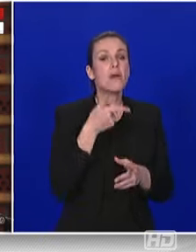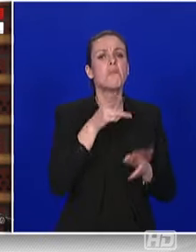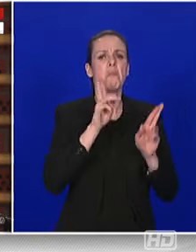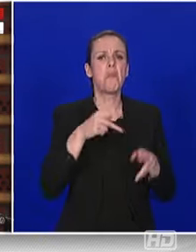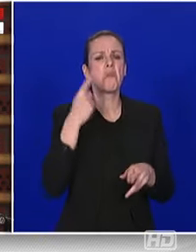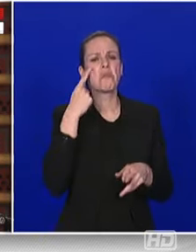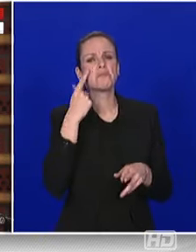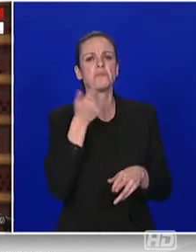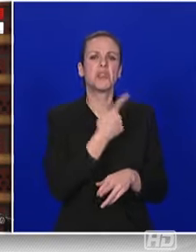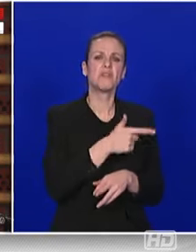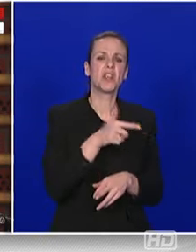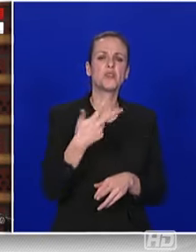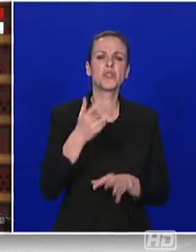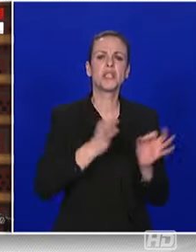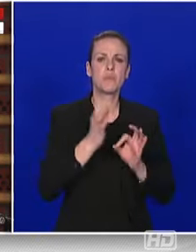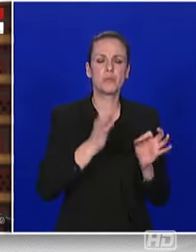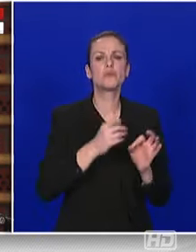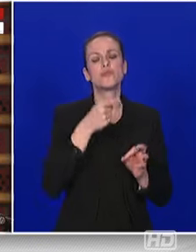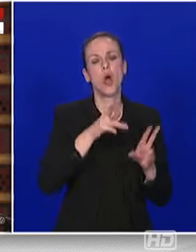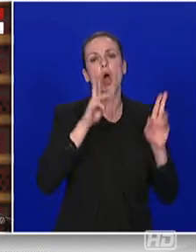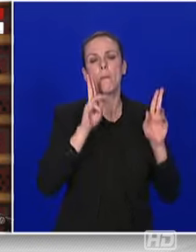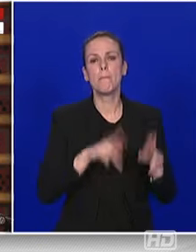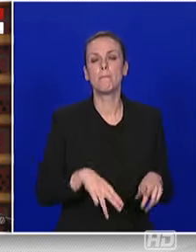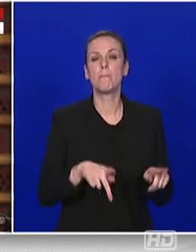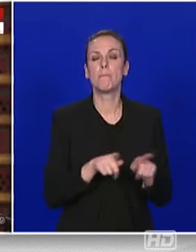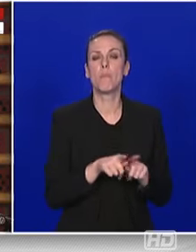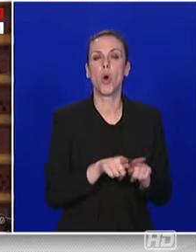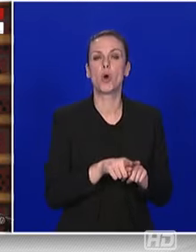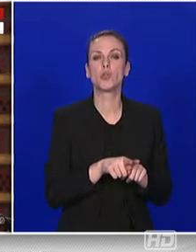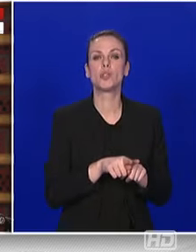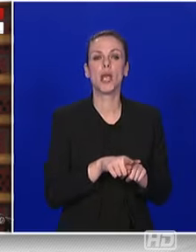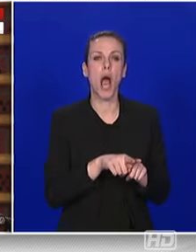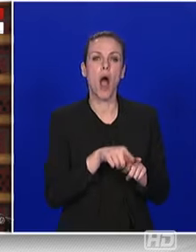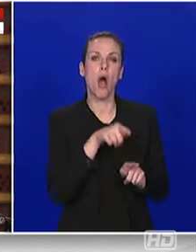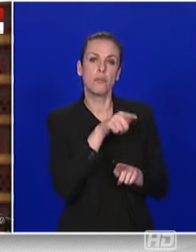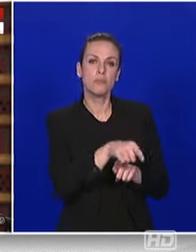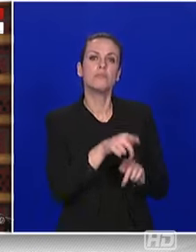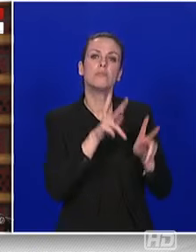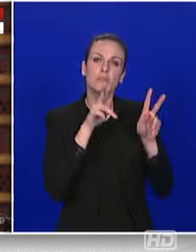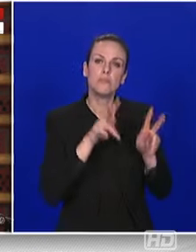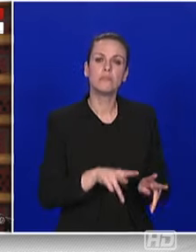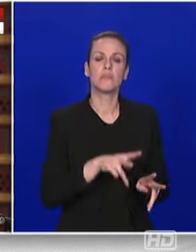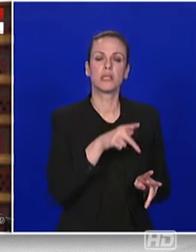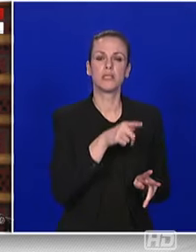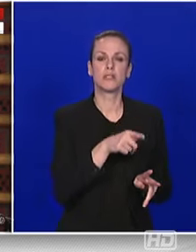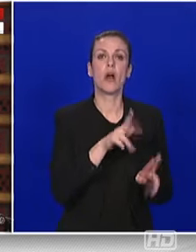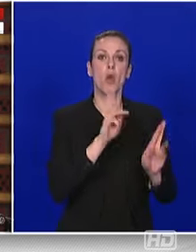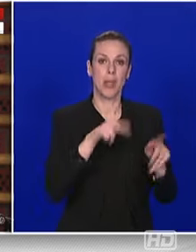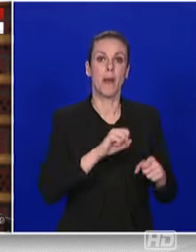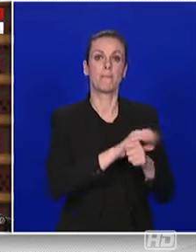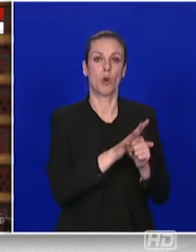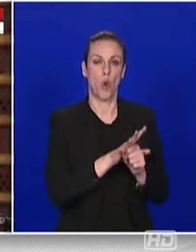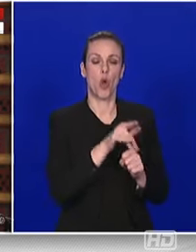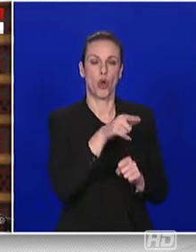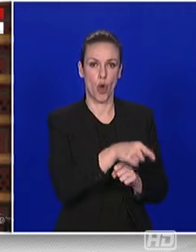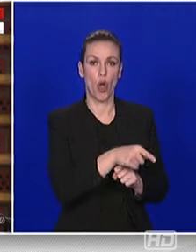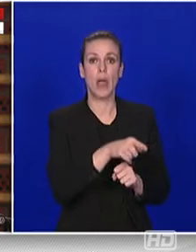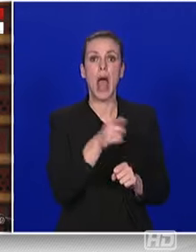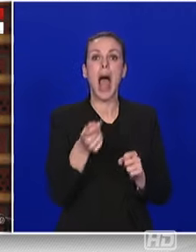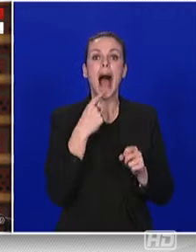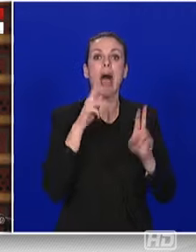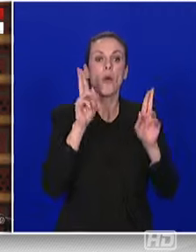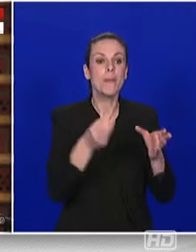negdje 20-30% ćete moći definirati onih koji su pozitivni. U žarištima taj